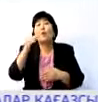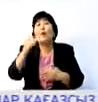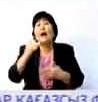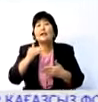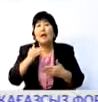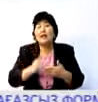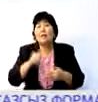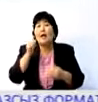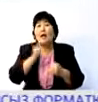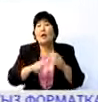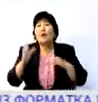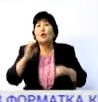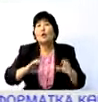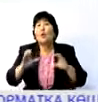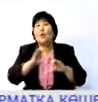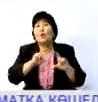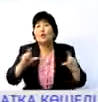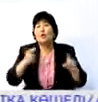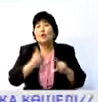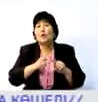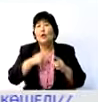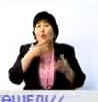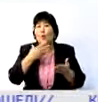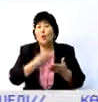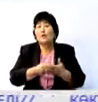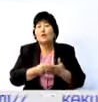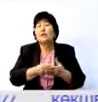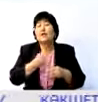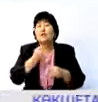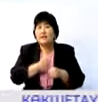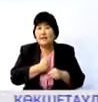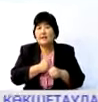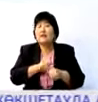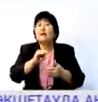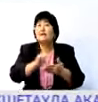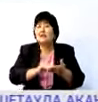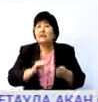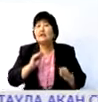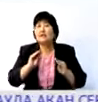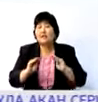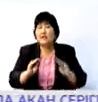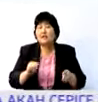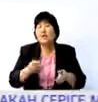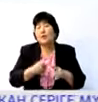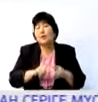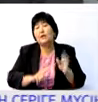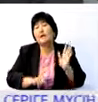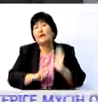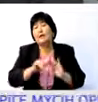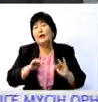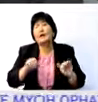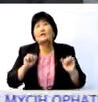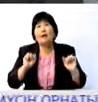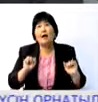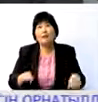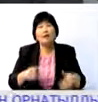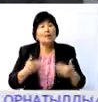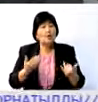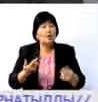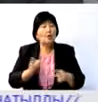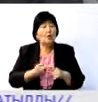әр университет өздері жасайды, жасақтайды, одан кейін оны іске асыра алады. Және де осы